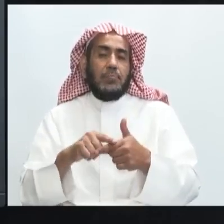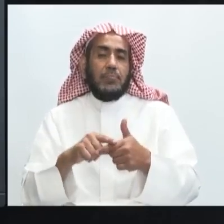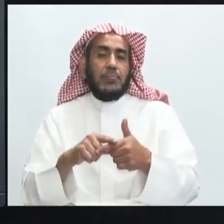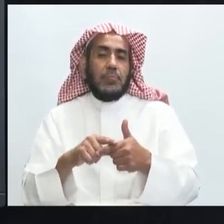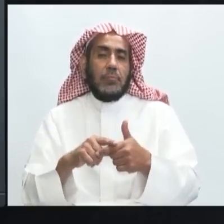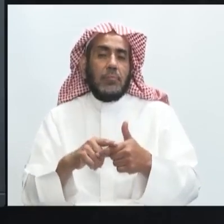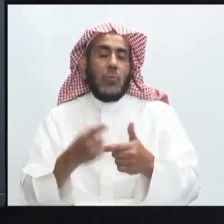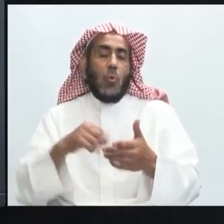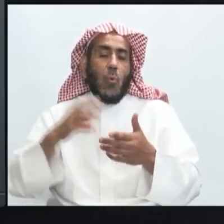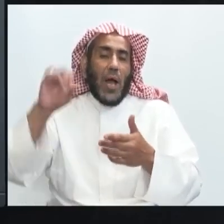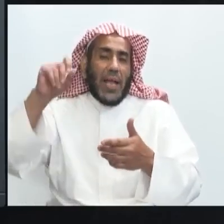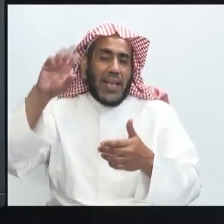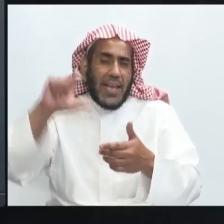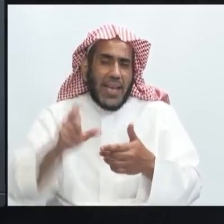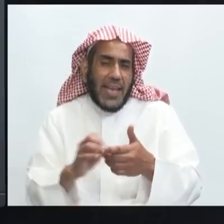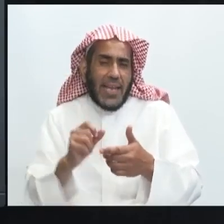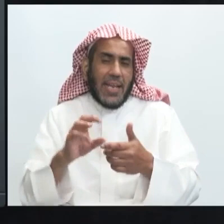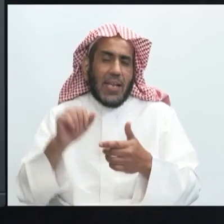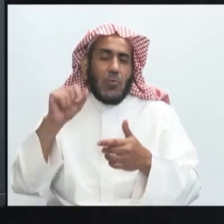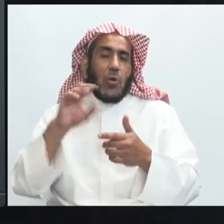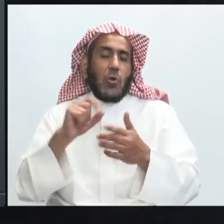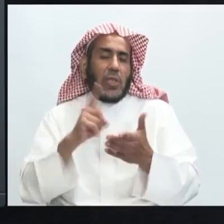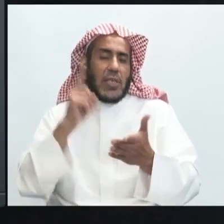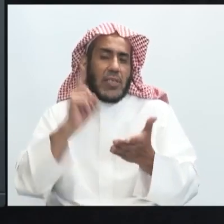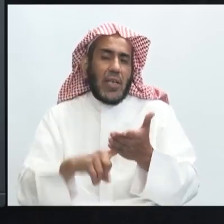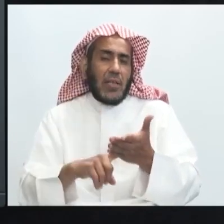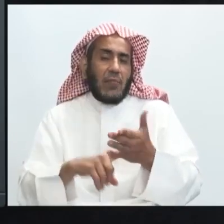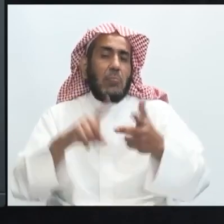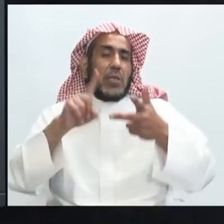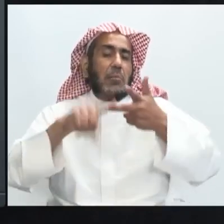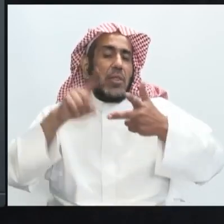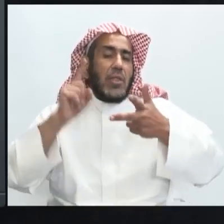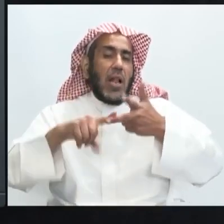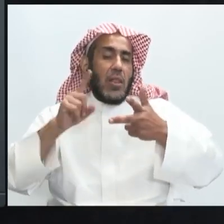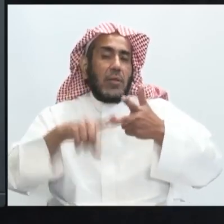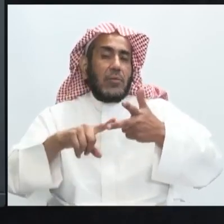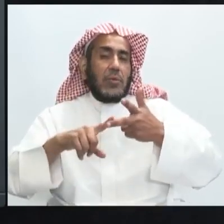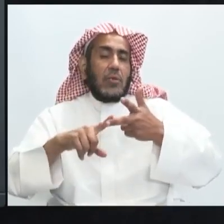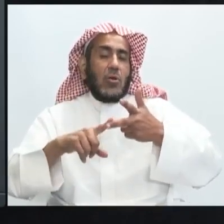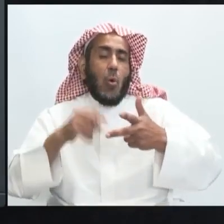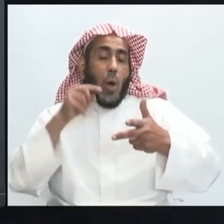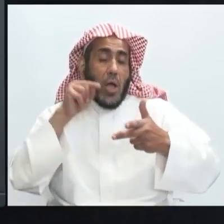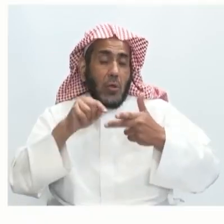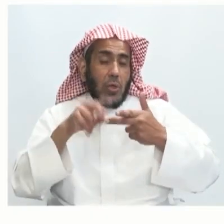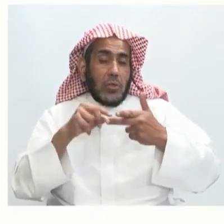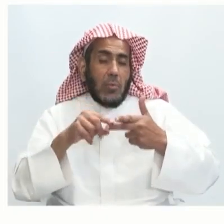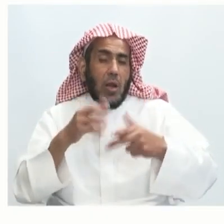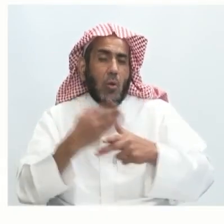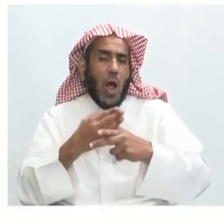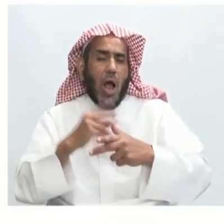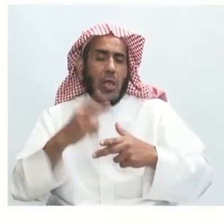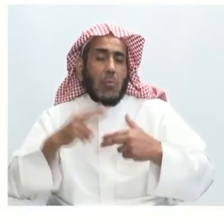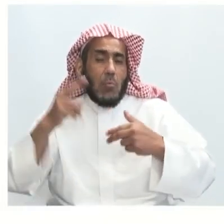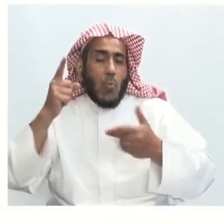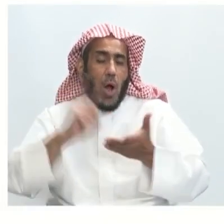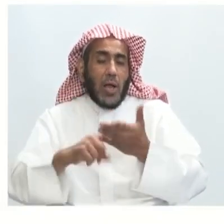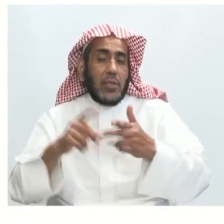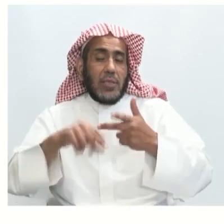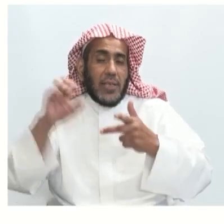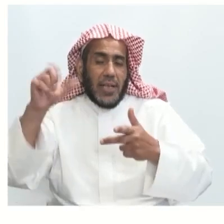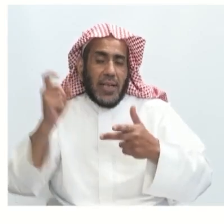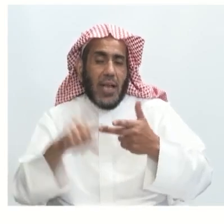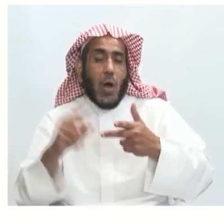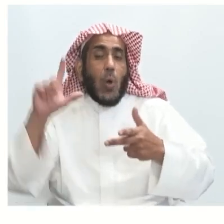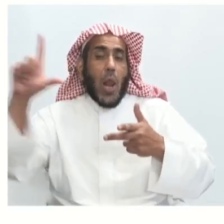واني وان كنت اخيرا هنا درجه تاكيد في المرتبه الثالثه طبعا هو يذكر ذلك لانه ذكر اكثر المؤكد ان